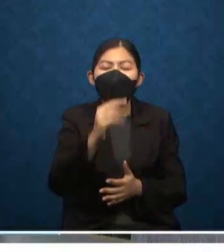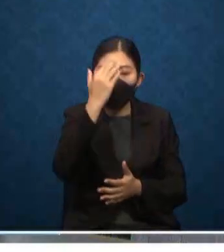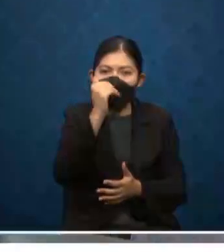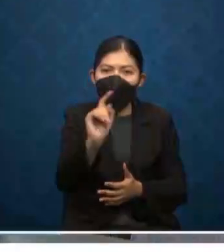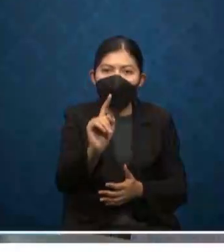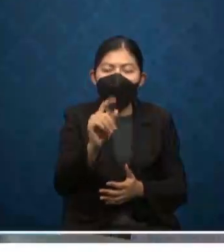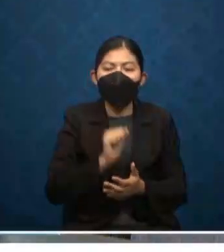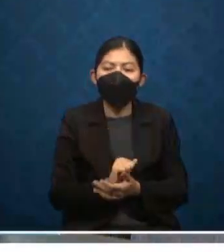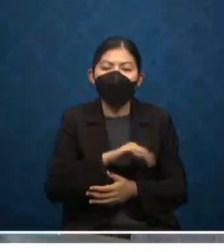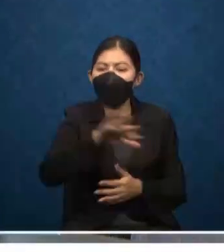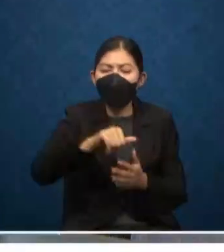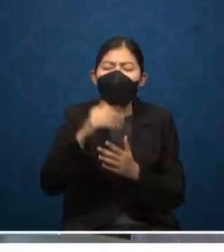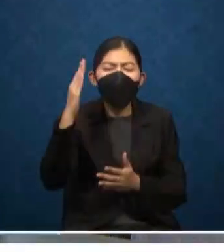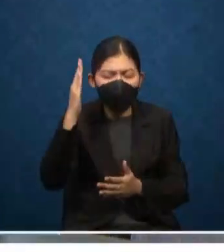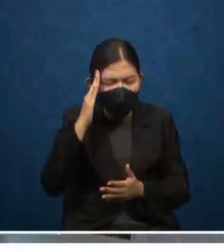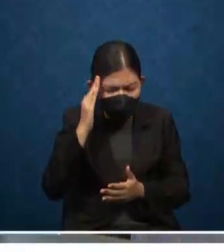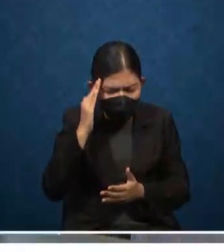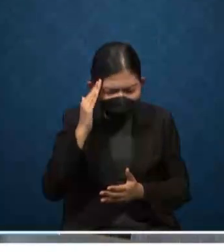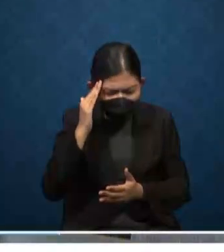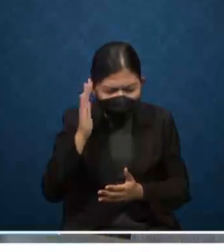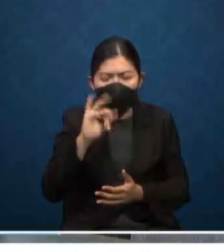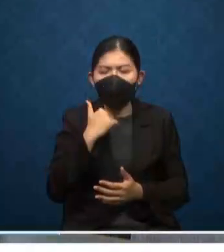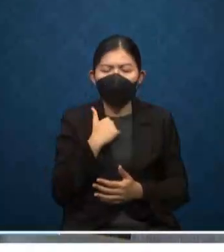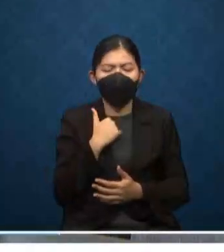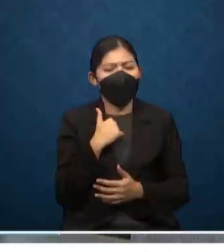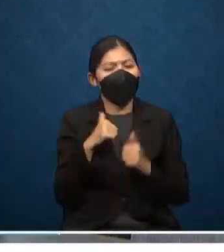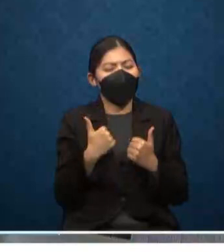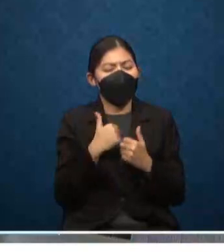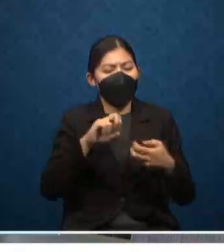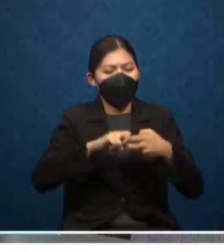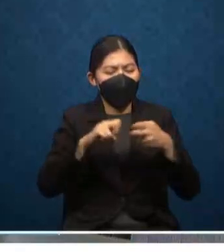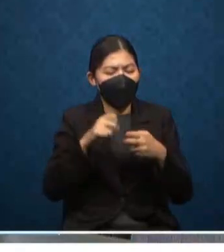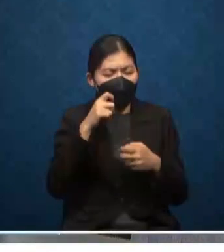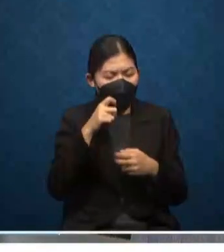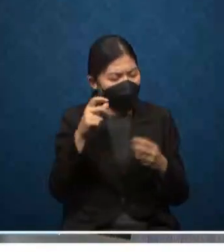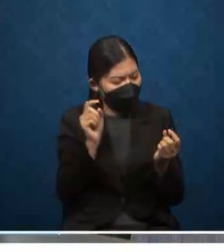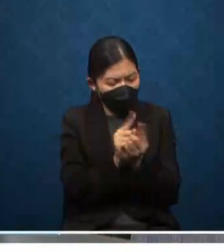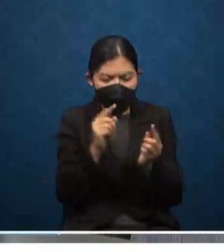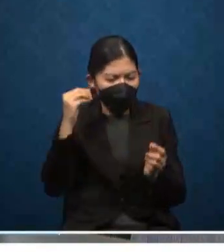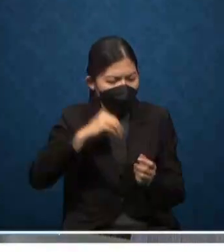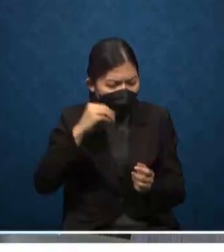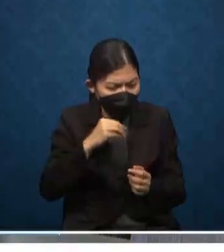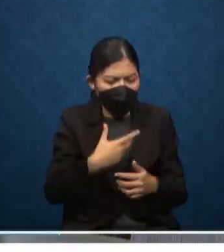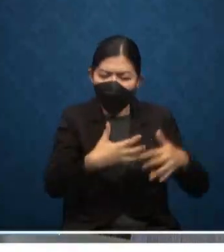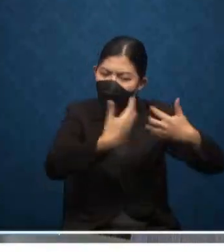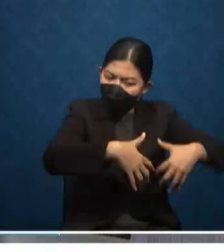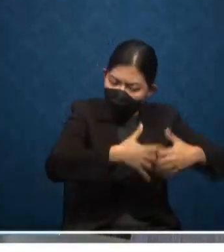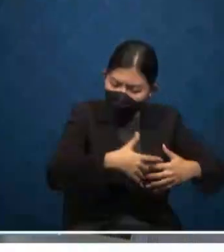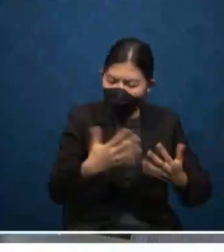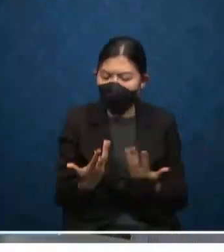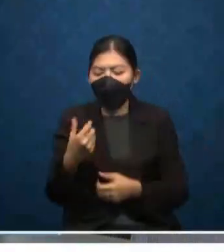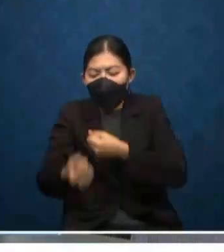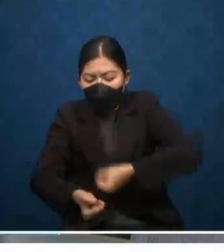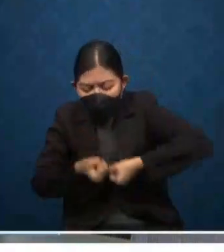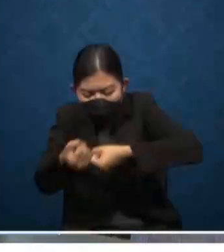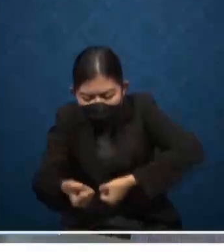ดีว่าสิ่งที่มีปัญหาอย่างใหญ่หลวงในเรื่องของอุตสาหกรรมหรือเรื่องของชาวไร่อ้อยนั้นน